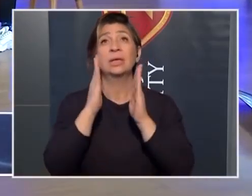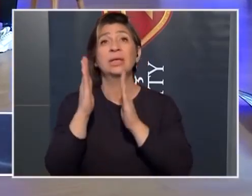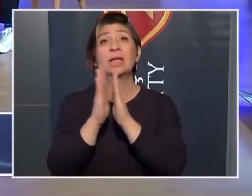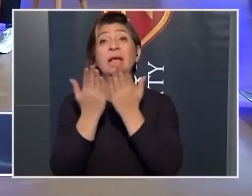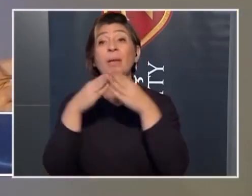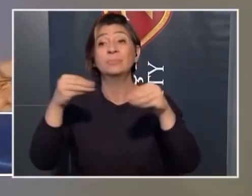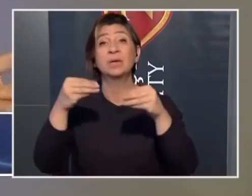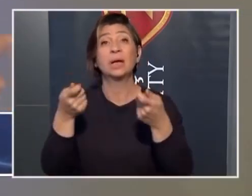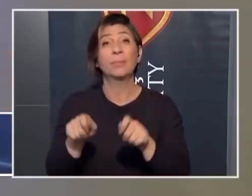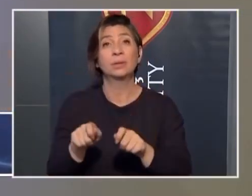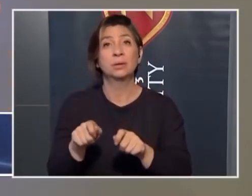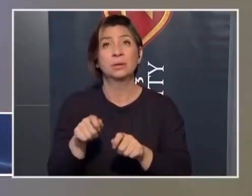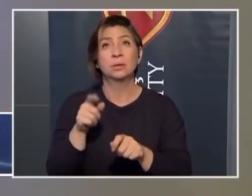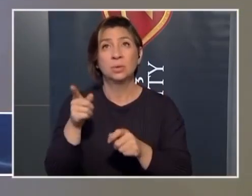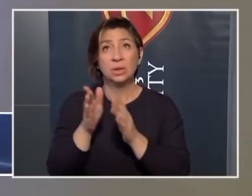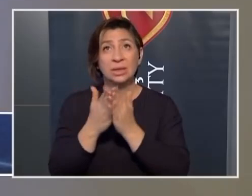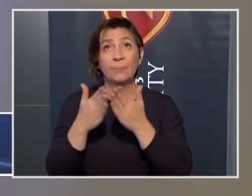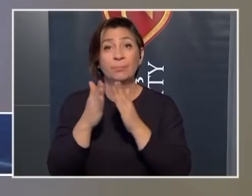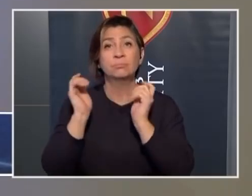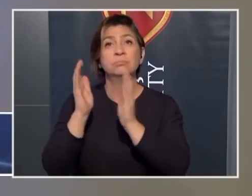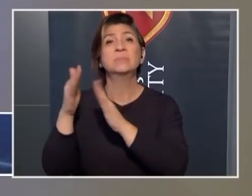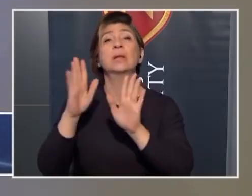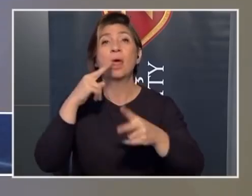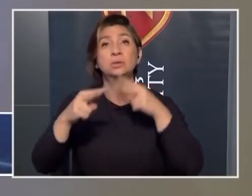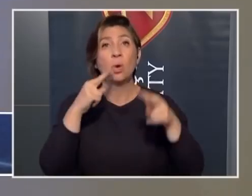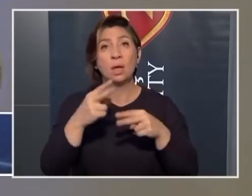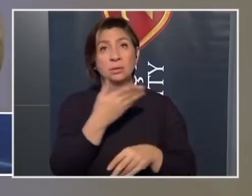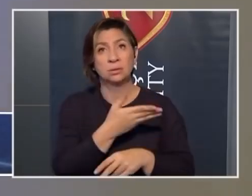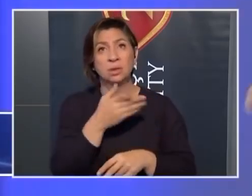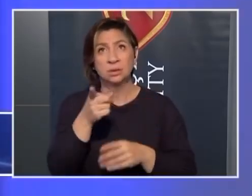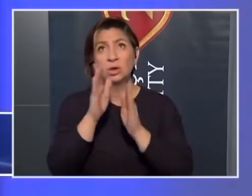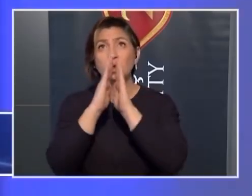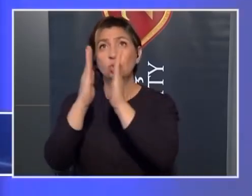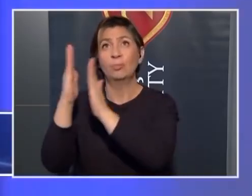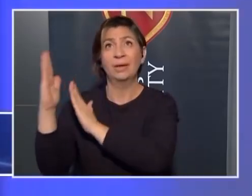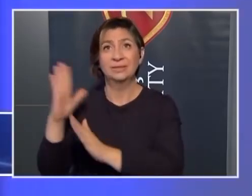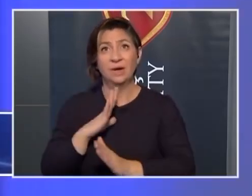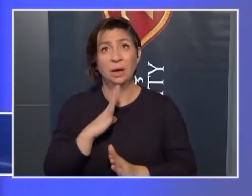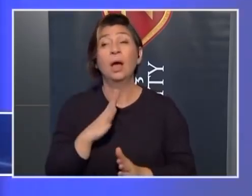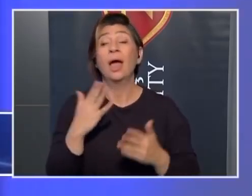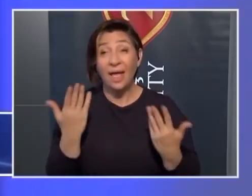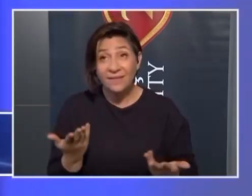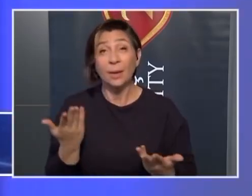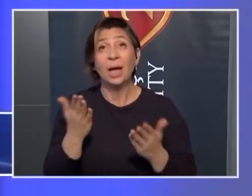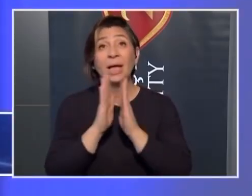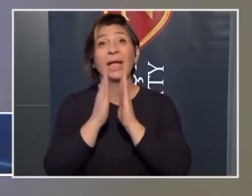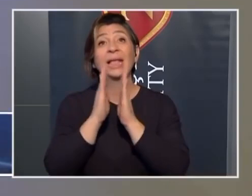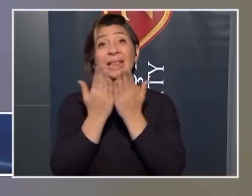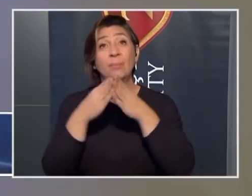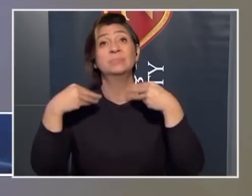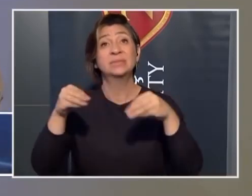kapandı. Dedim ki hayır burası kitapçı değil, burası bir restoran. Ama sizin kütüphaneniz var restoranınızda. Evet ama dedi kitap